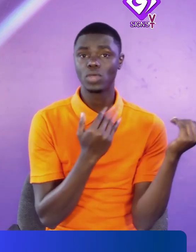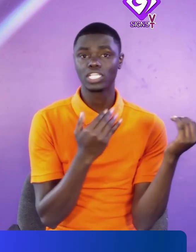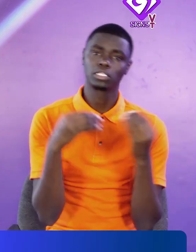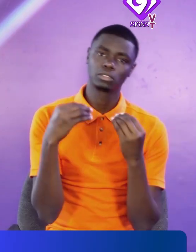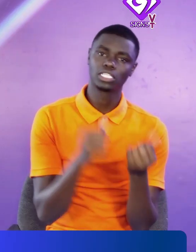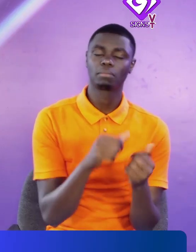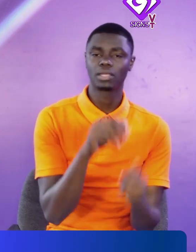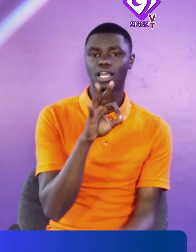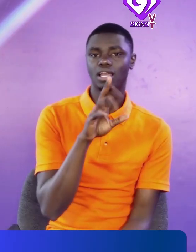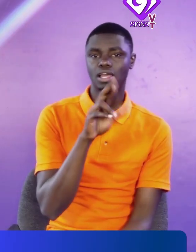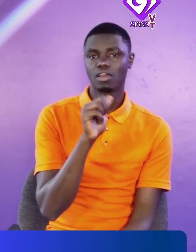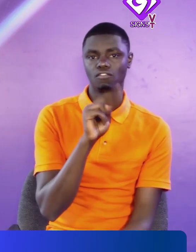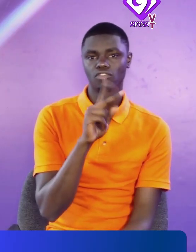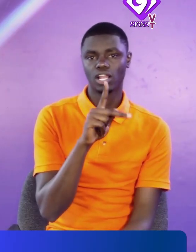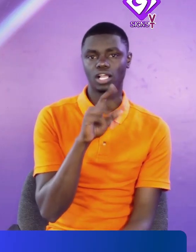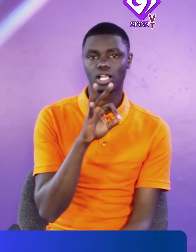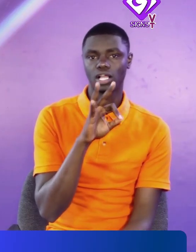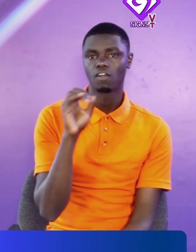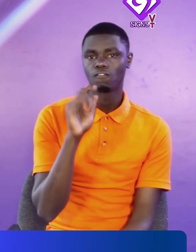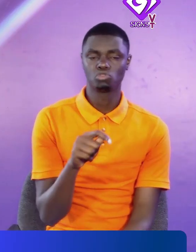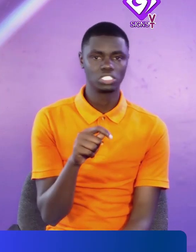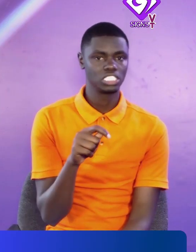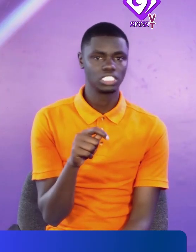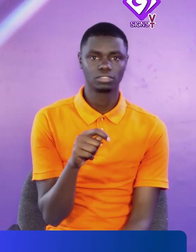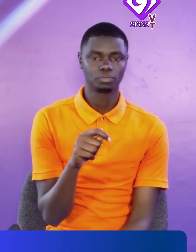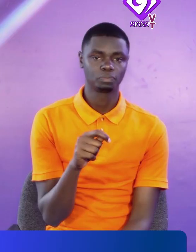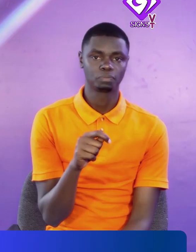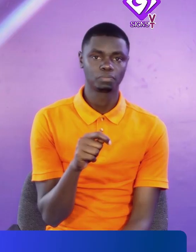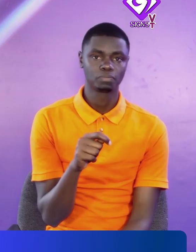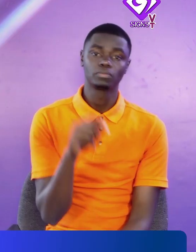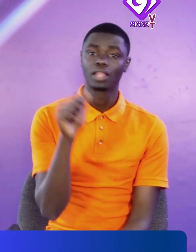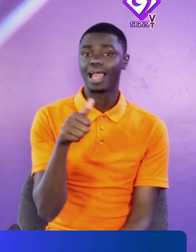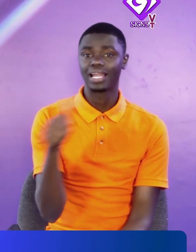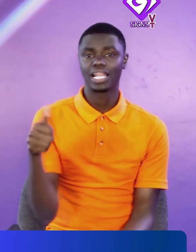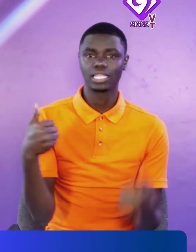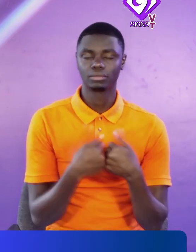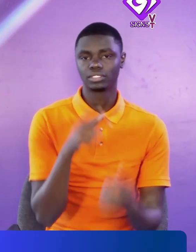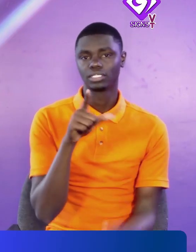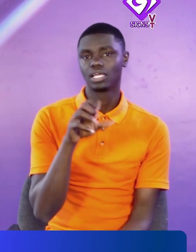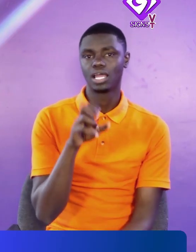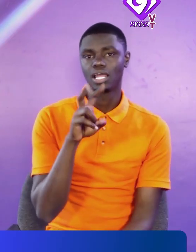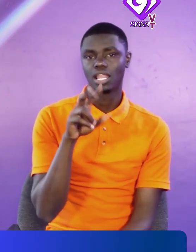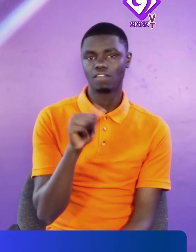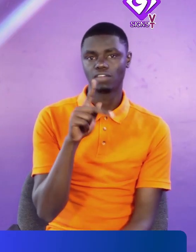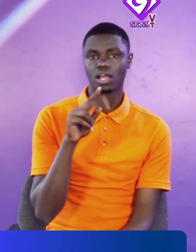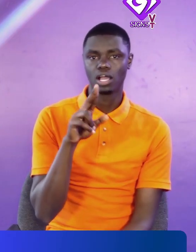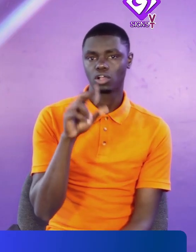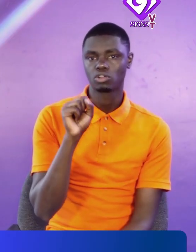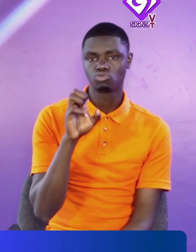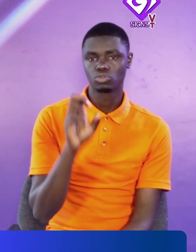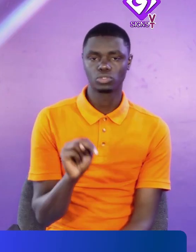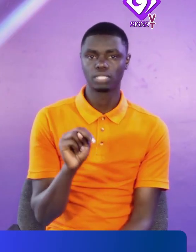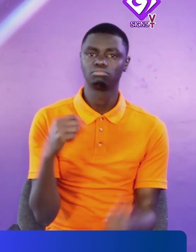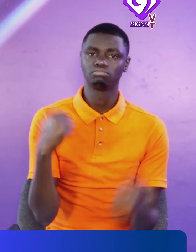Manze, Frankfurt sioni kama atajitoa kwa hii Bayern. Game nyingine ni Leverkusen versus Union Berlin, of which